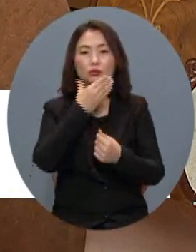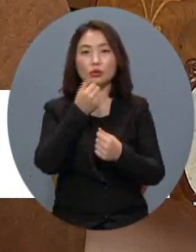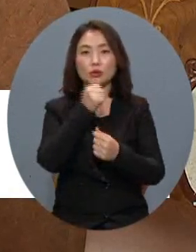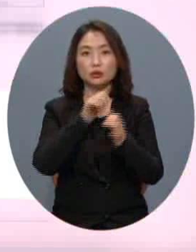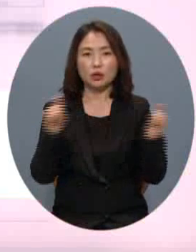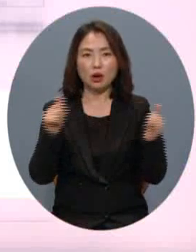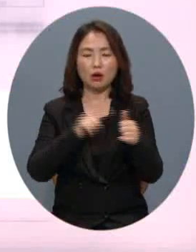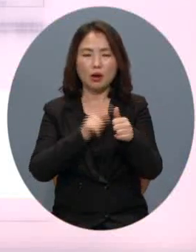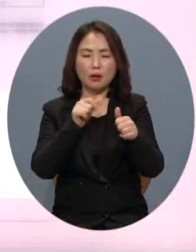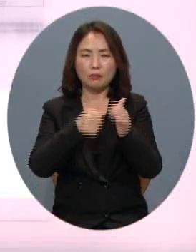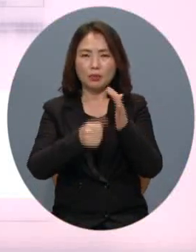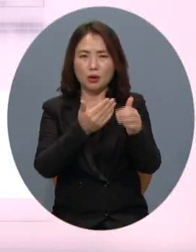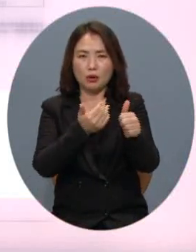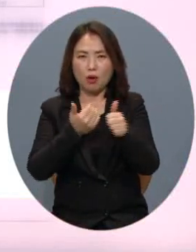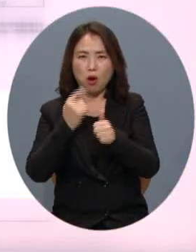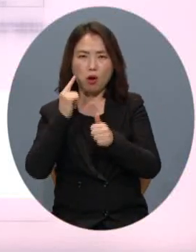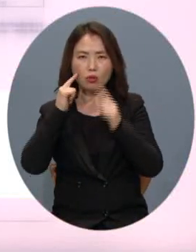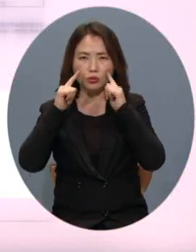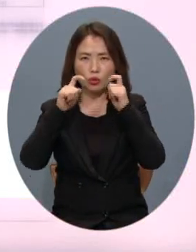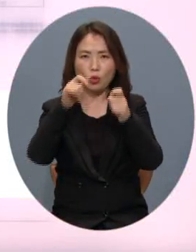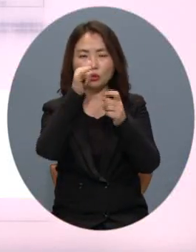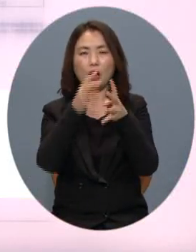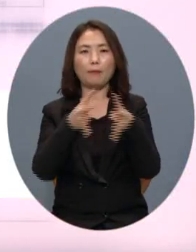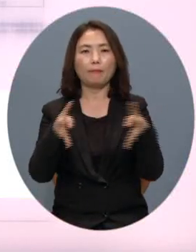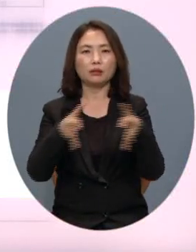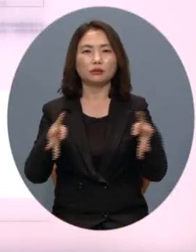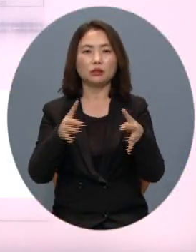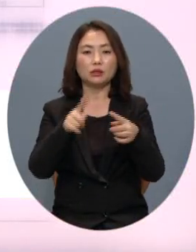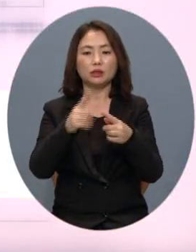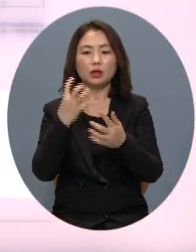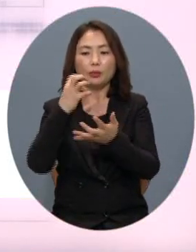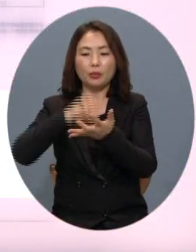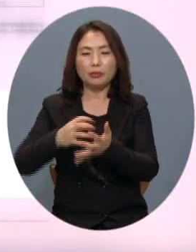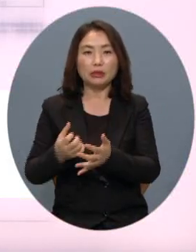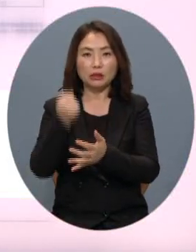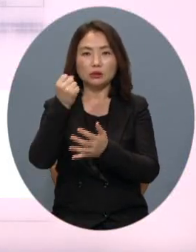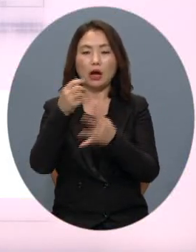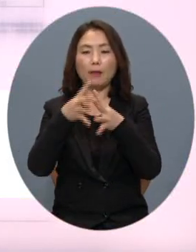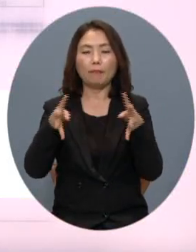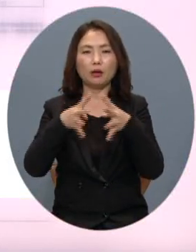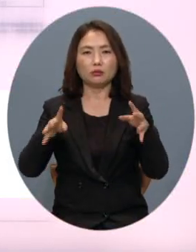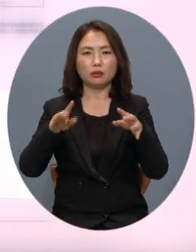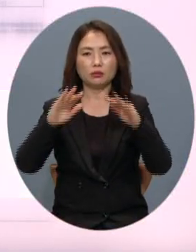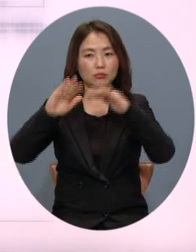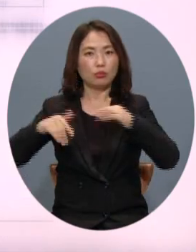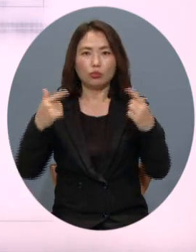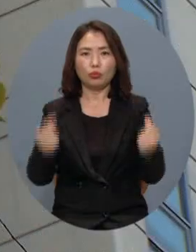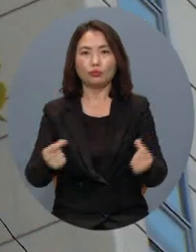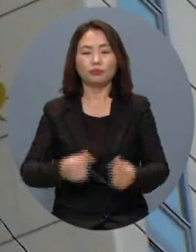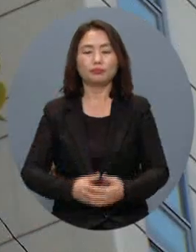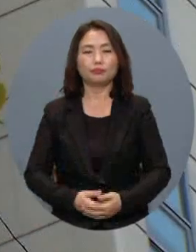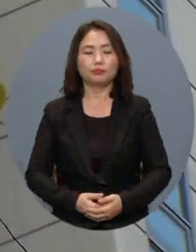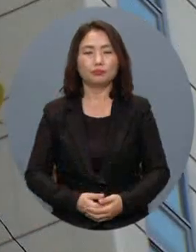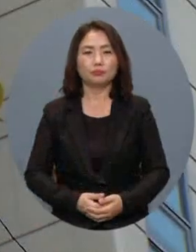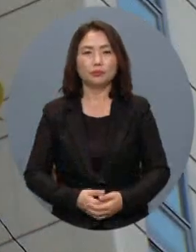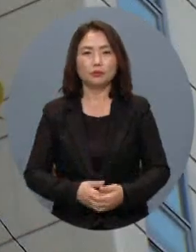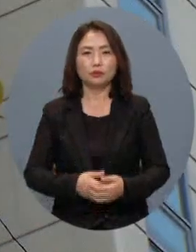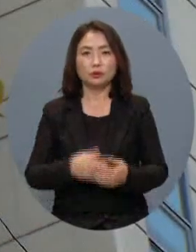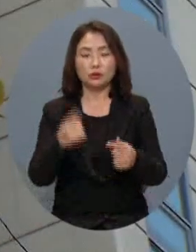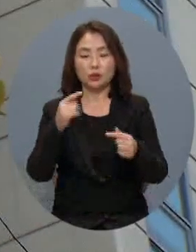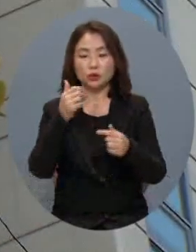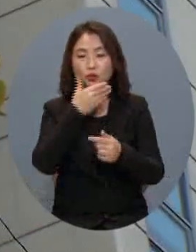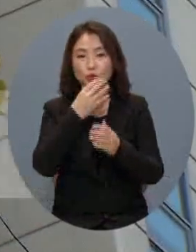중개사가 미끼로 활용한 의혹이 있는 아파트와 이 법인들이 가진 아파트가 같았습니다.